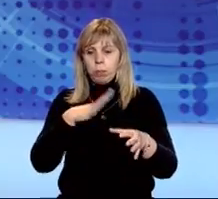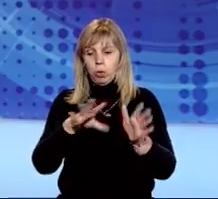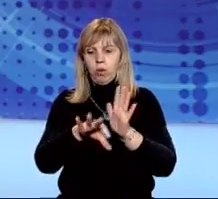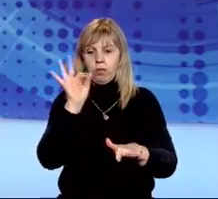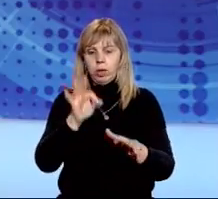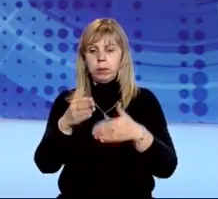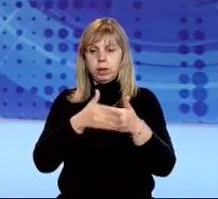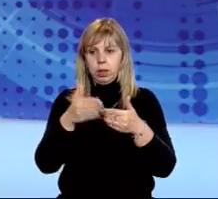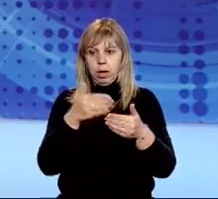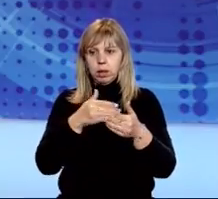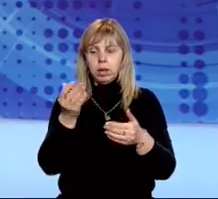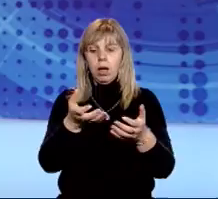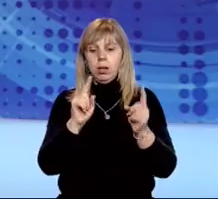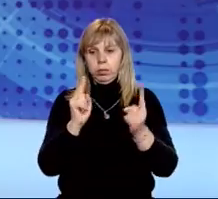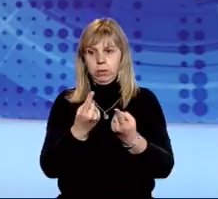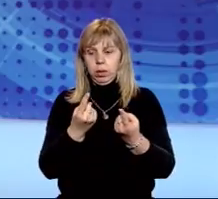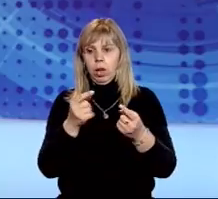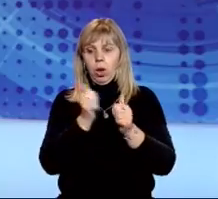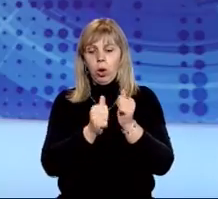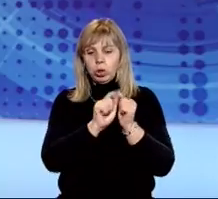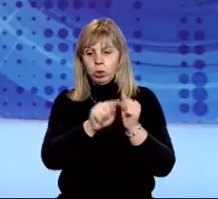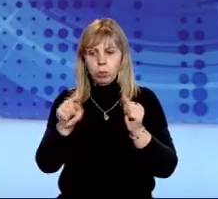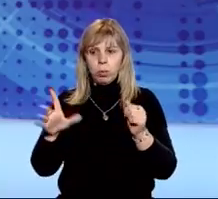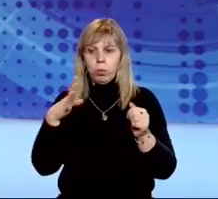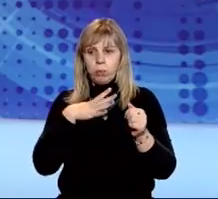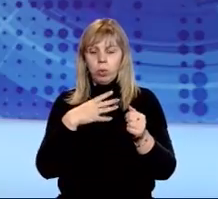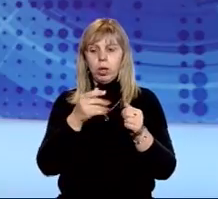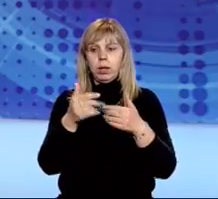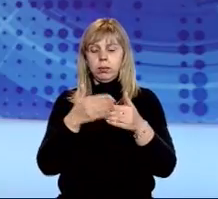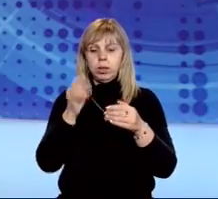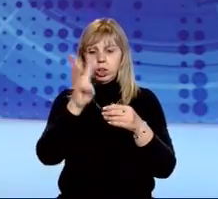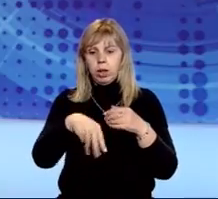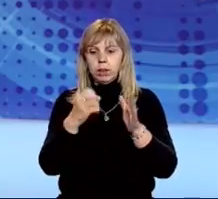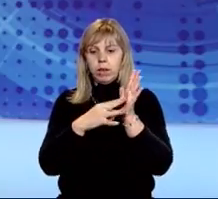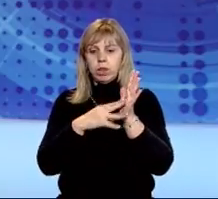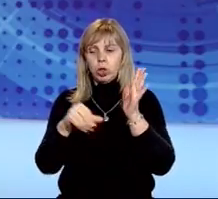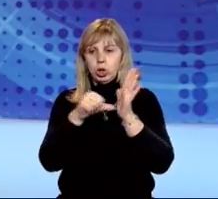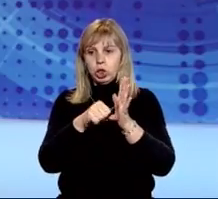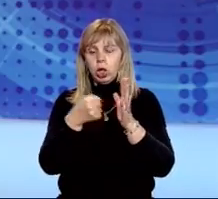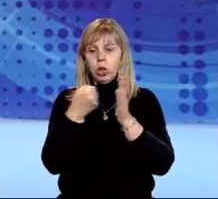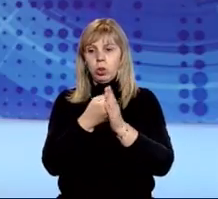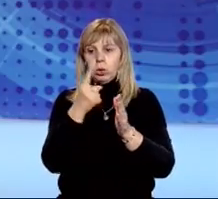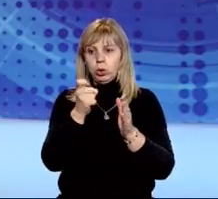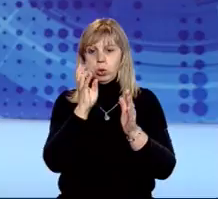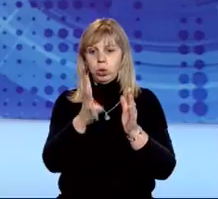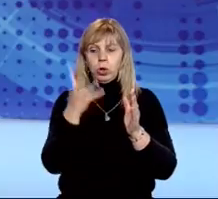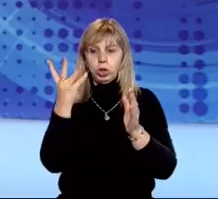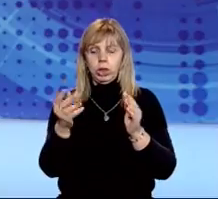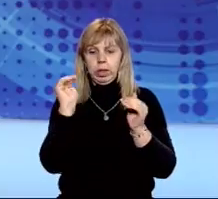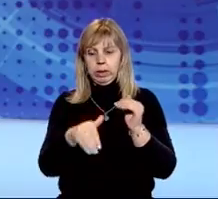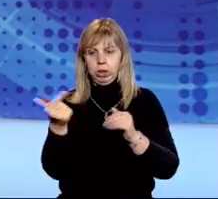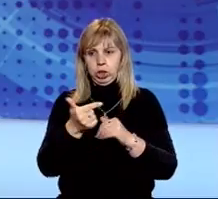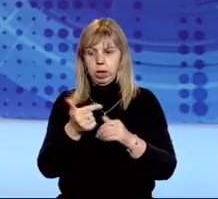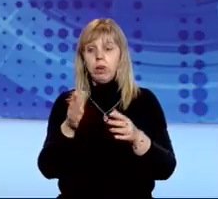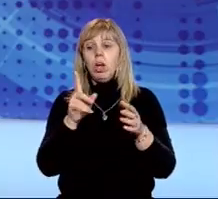обрано запобіжний захід тримання під вартою. Кожному із них було визначено заставу від 96 до 144 тисяч